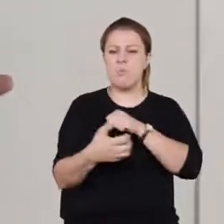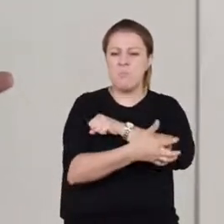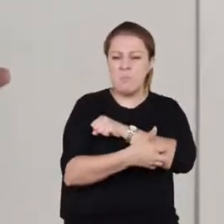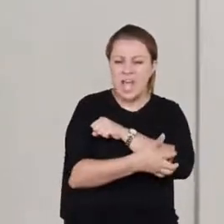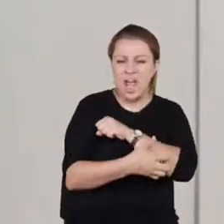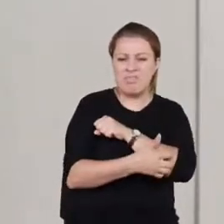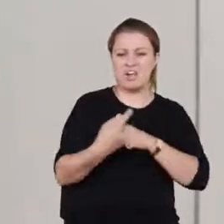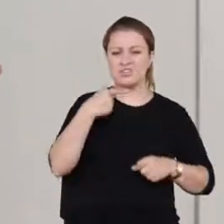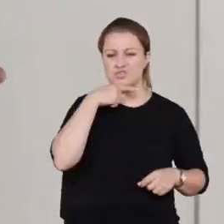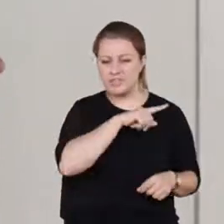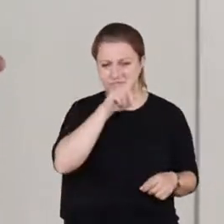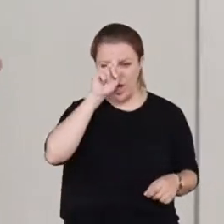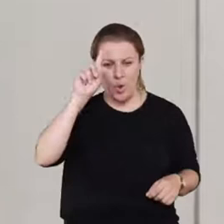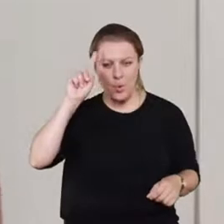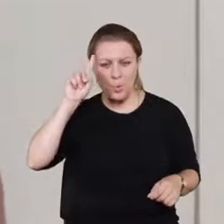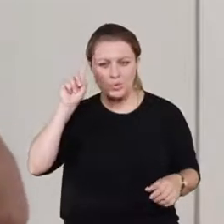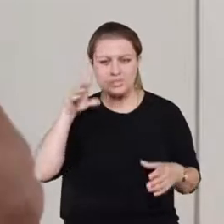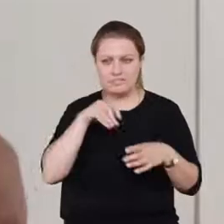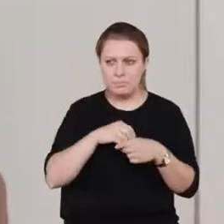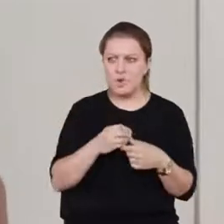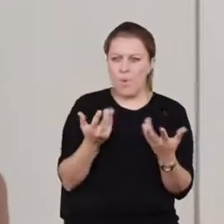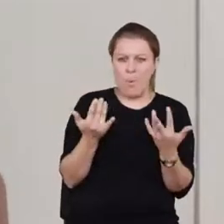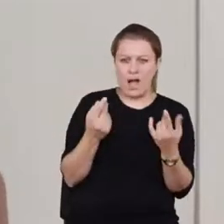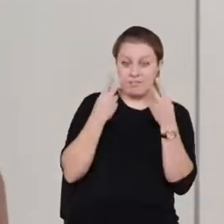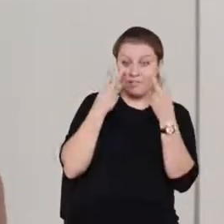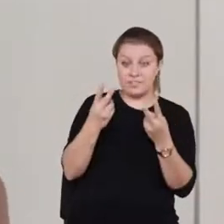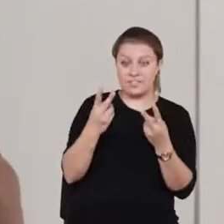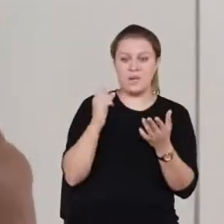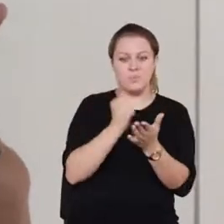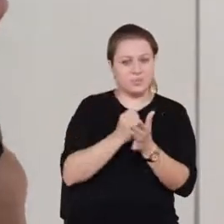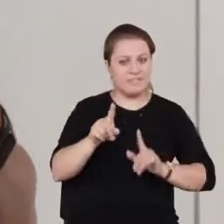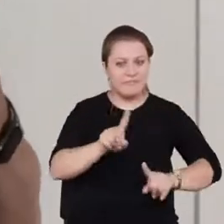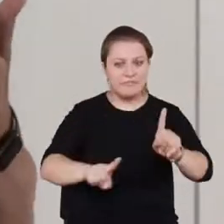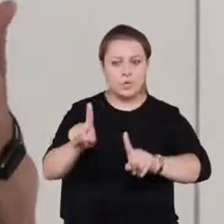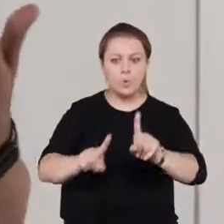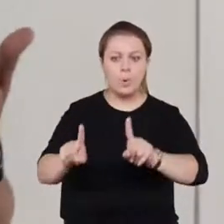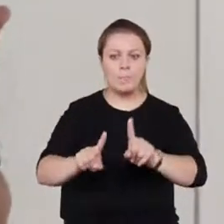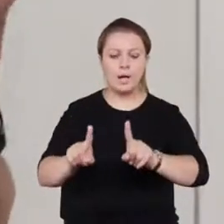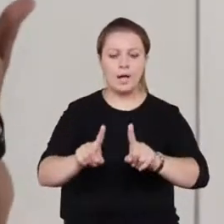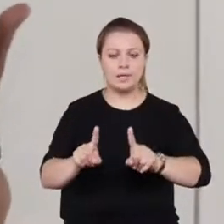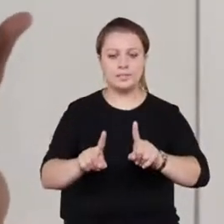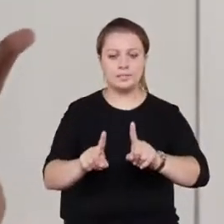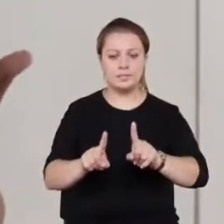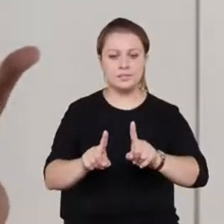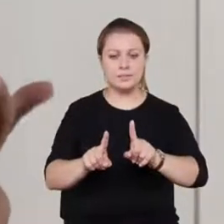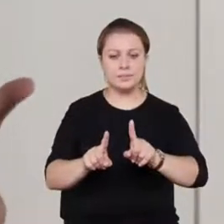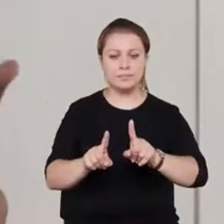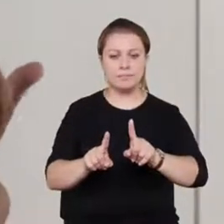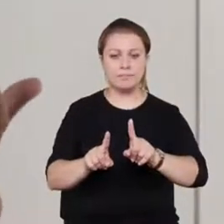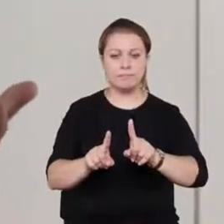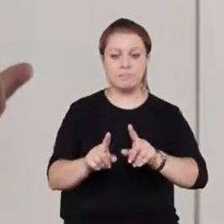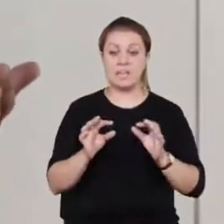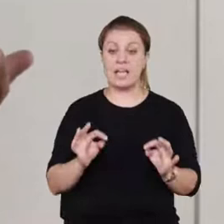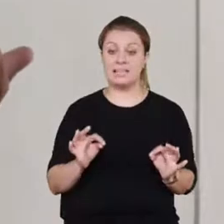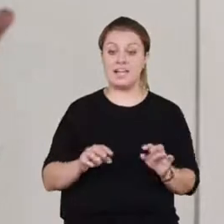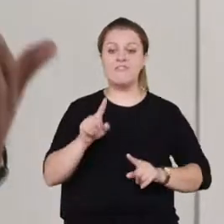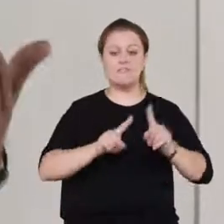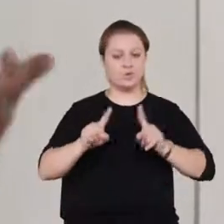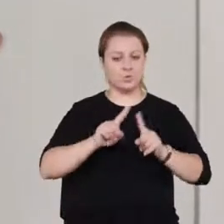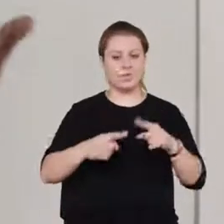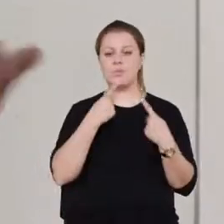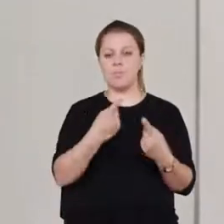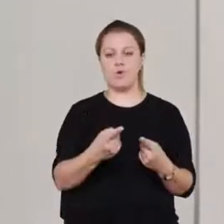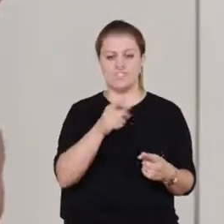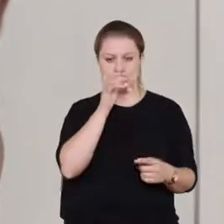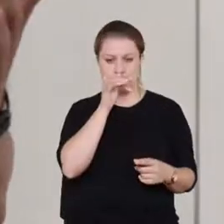krzywdę wielu ludzi, która była dostrzegalna gołym okiem, wytłumaczyć. I oczywiście tutaj tego wytłumaczenia dostarczali Żydzi, to znaczy